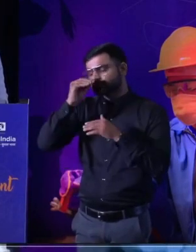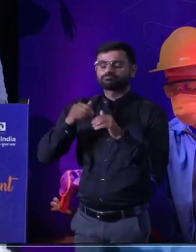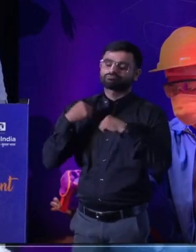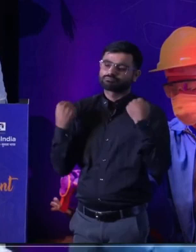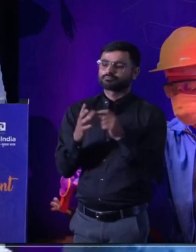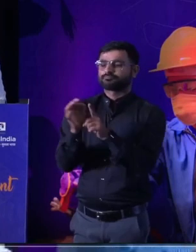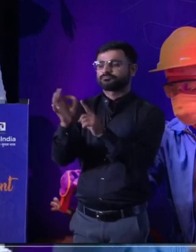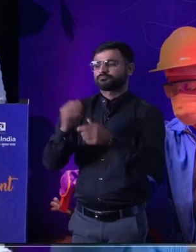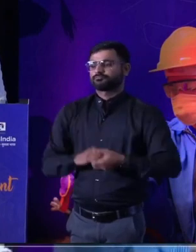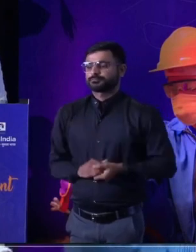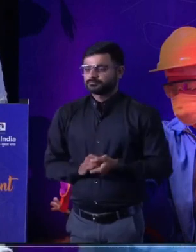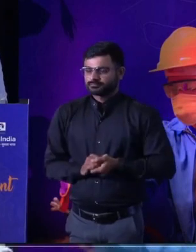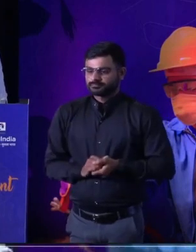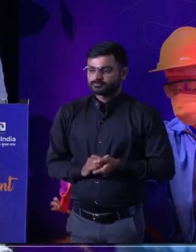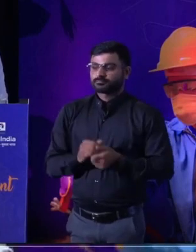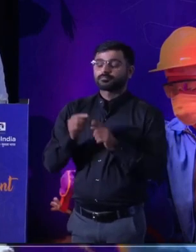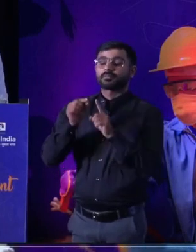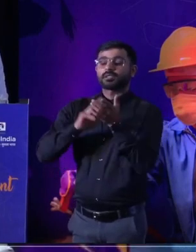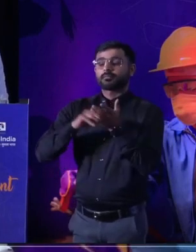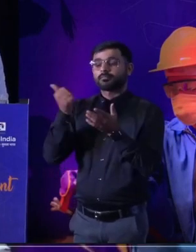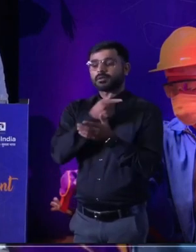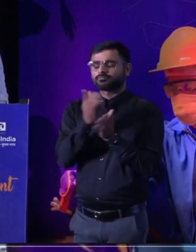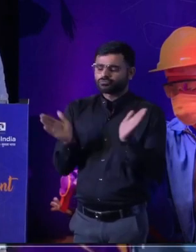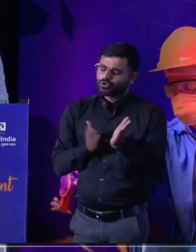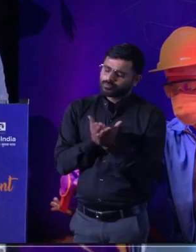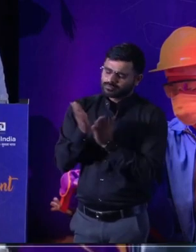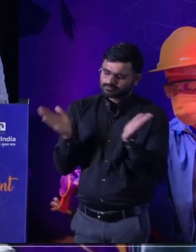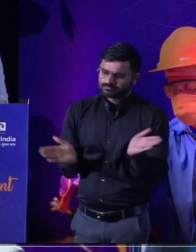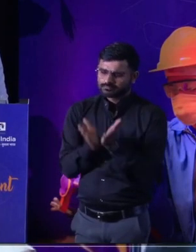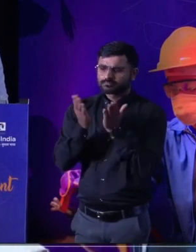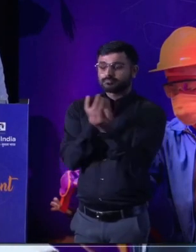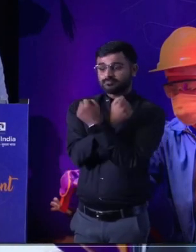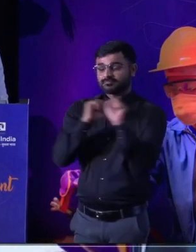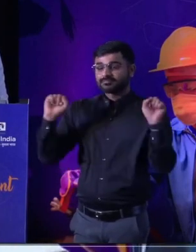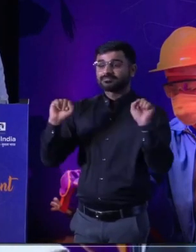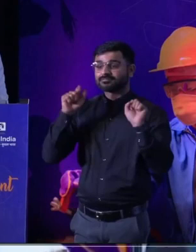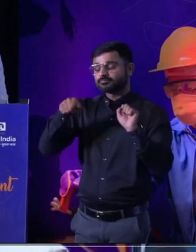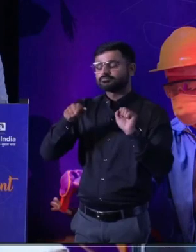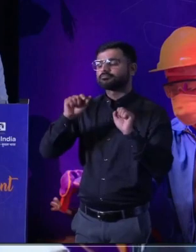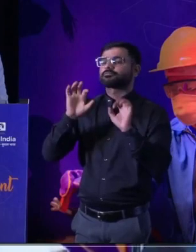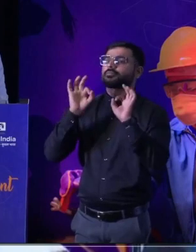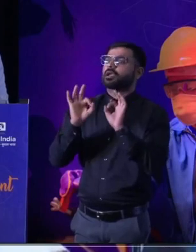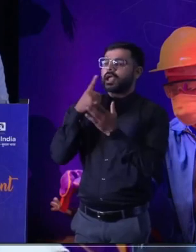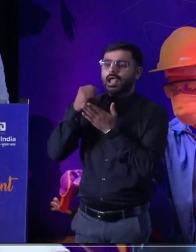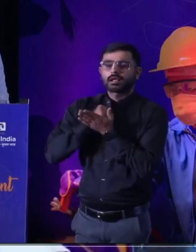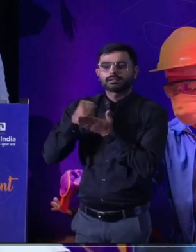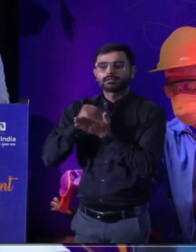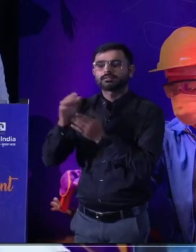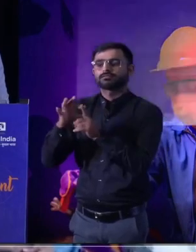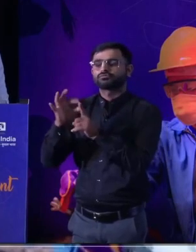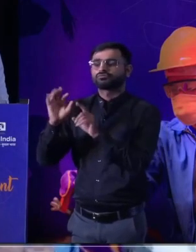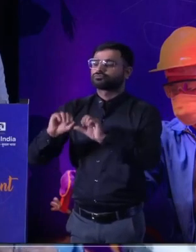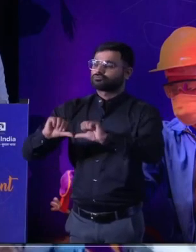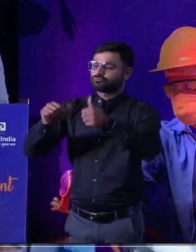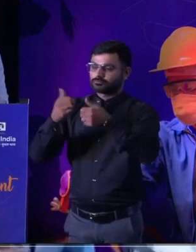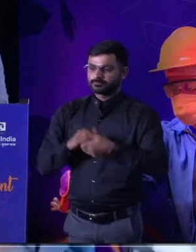दें। माननीय मंत्री जी के सतत मार्गदर्शन में और आज़ादी के अमृत महोत्सव पर ये विशेष प्रयास संभवतः